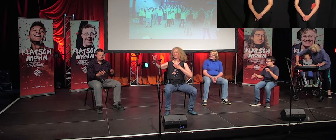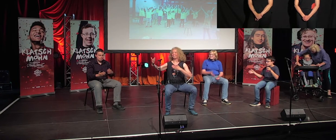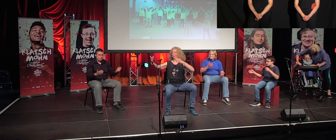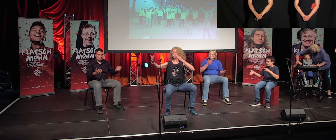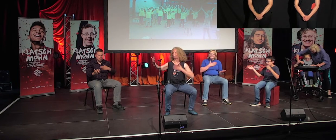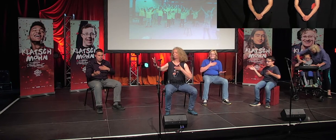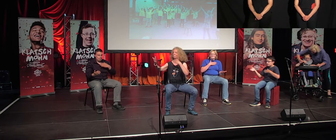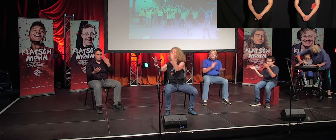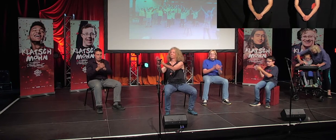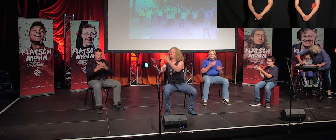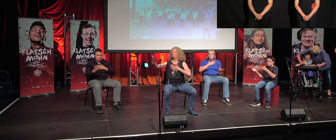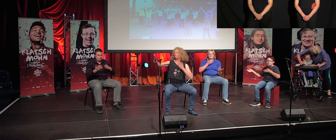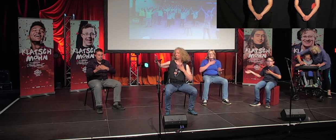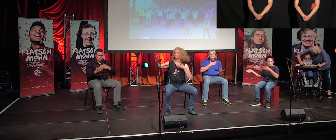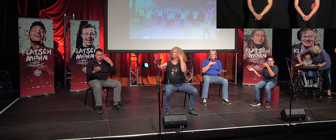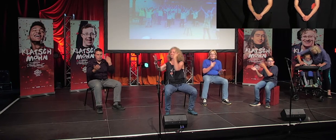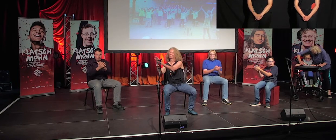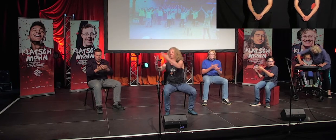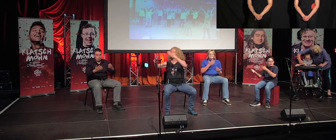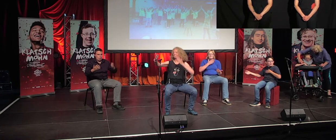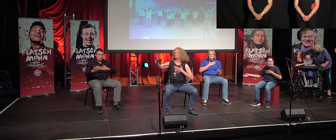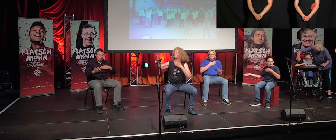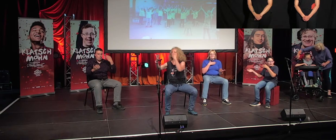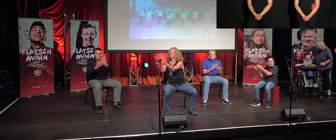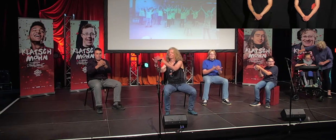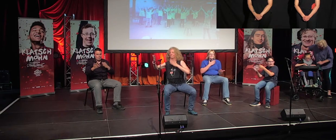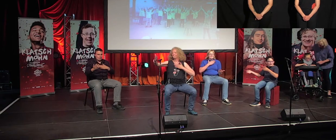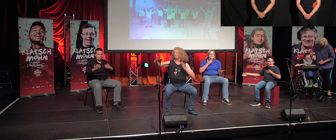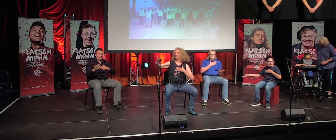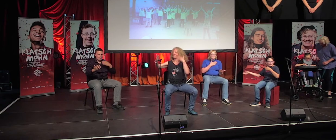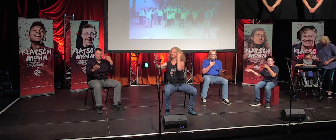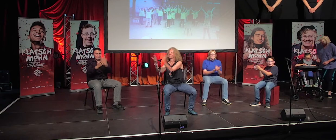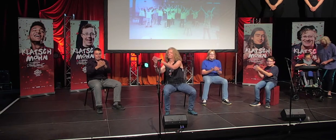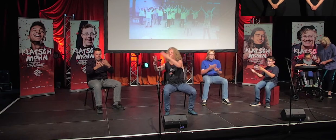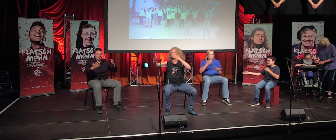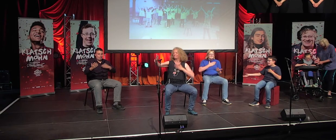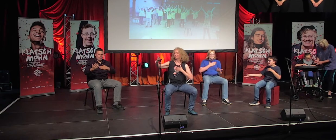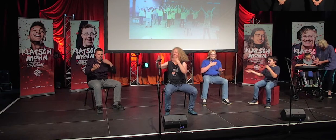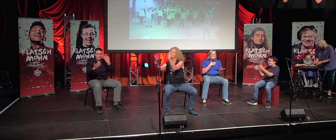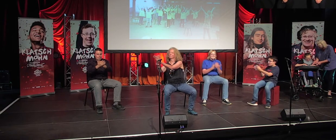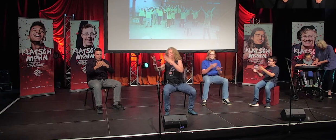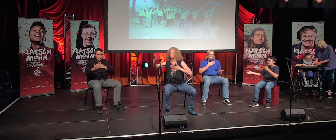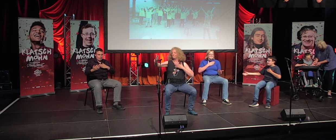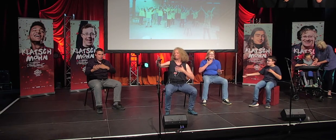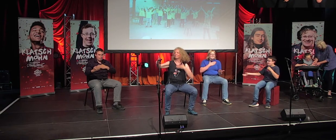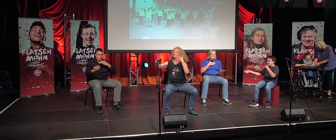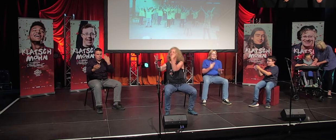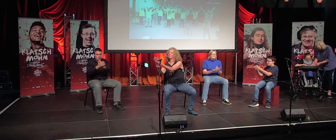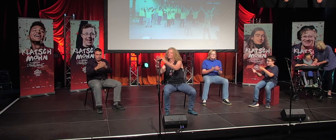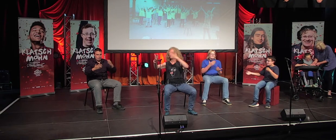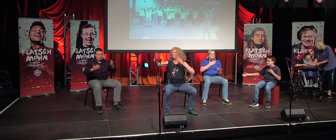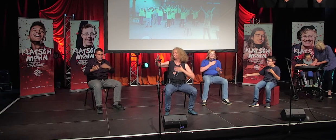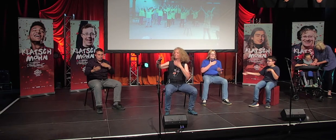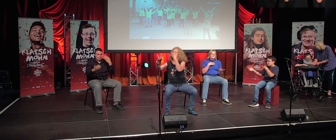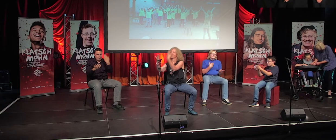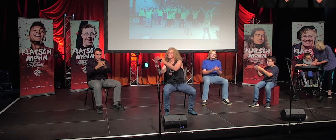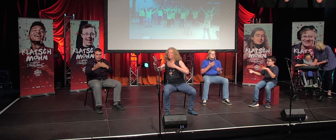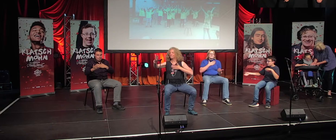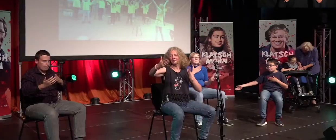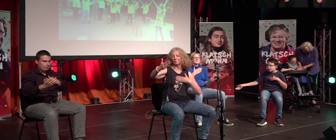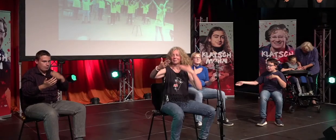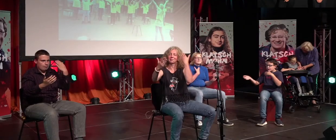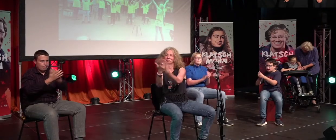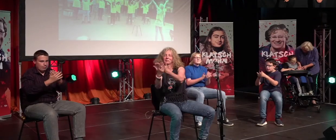Los geht's. I like digging holes and hiding things inside them. When I grow old, I hope I